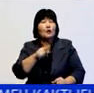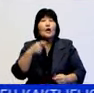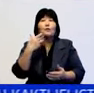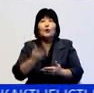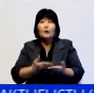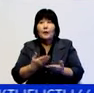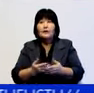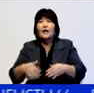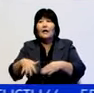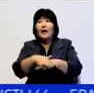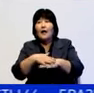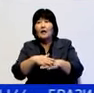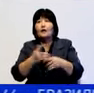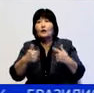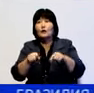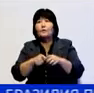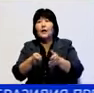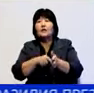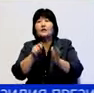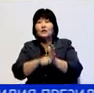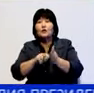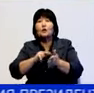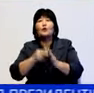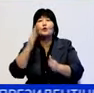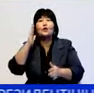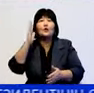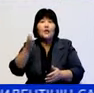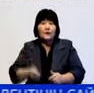мәселені халықаралық ұйымдар арқылы зерттеу көзделуде.